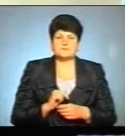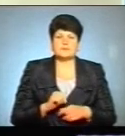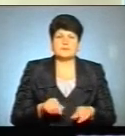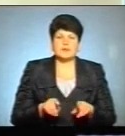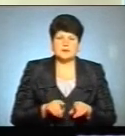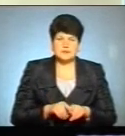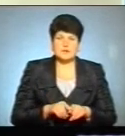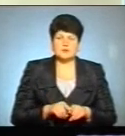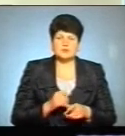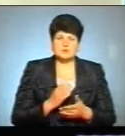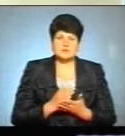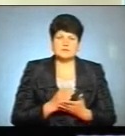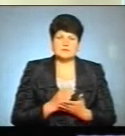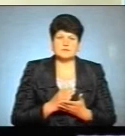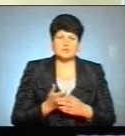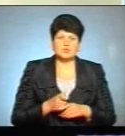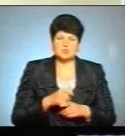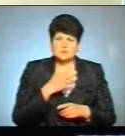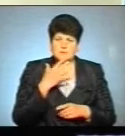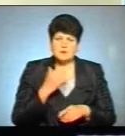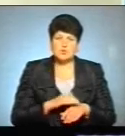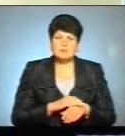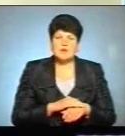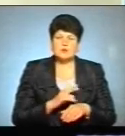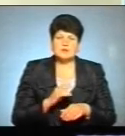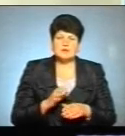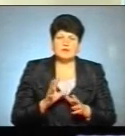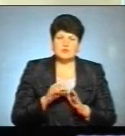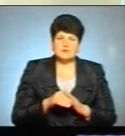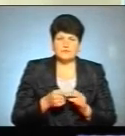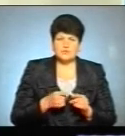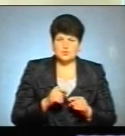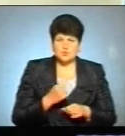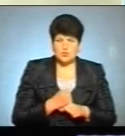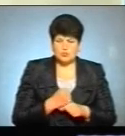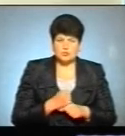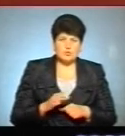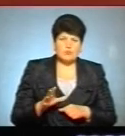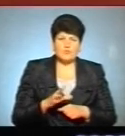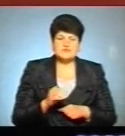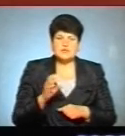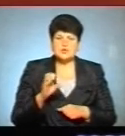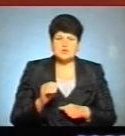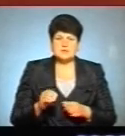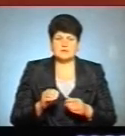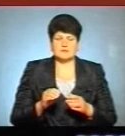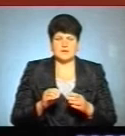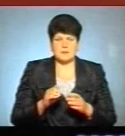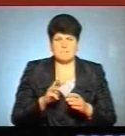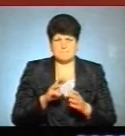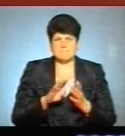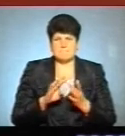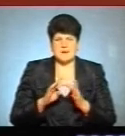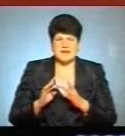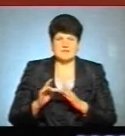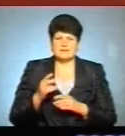також є дуже багато благодійників, які включилися в цю роботу. І по всіх соціальних мережах це дуже гарно видно, і на сайтах,